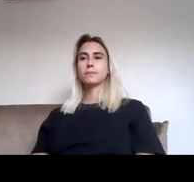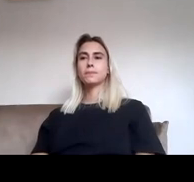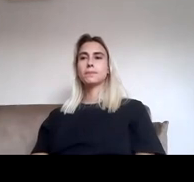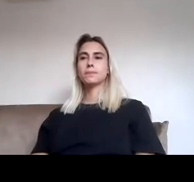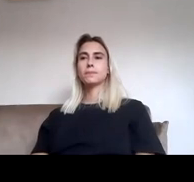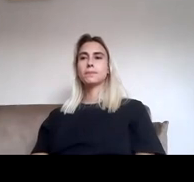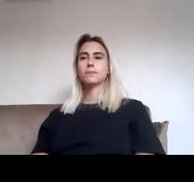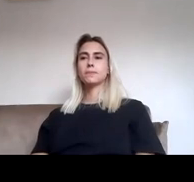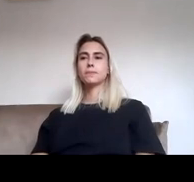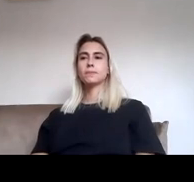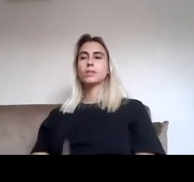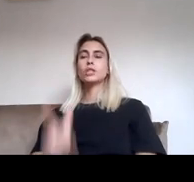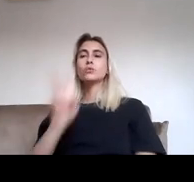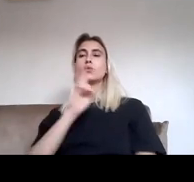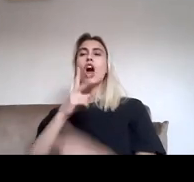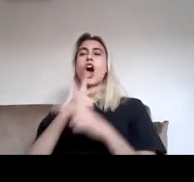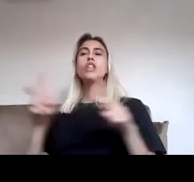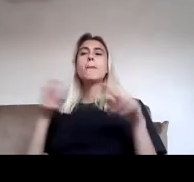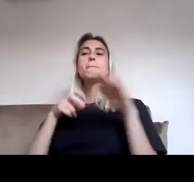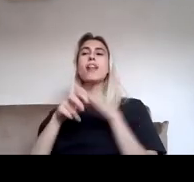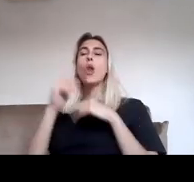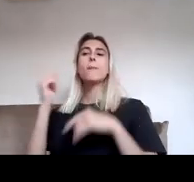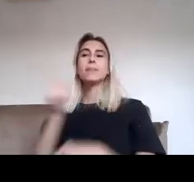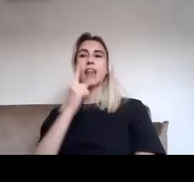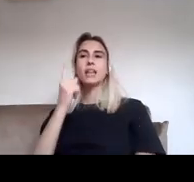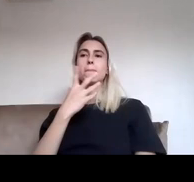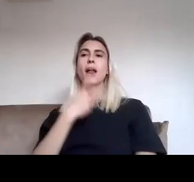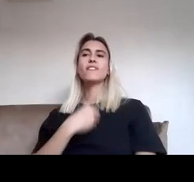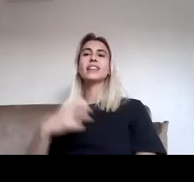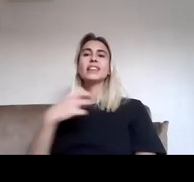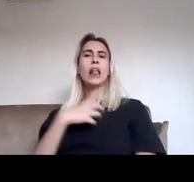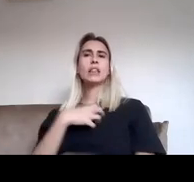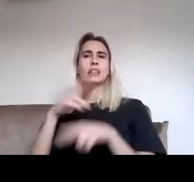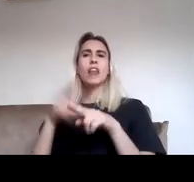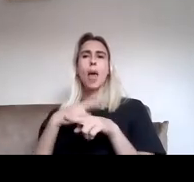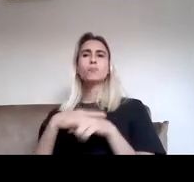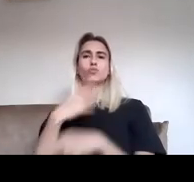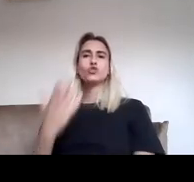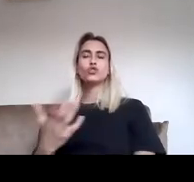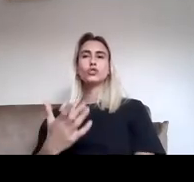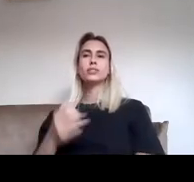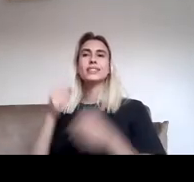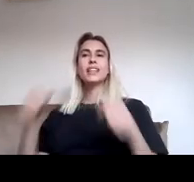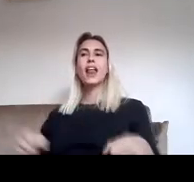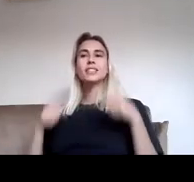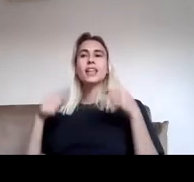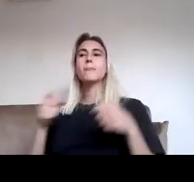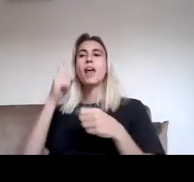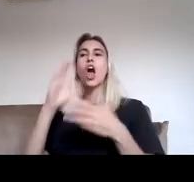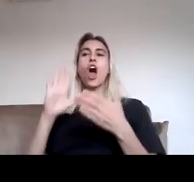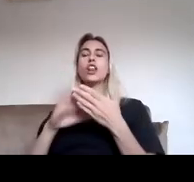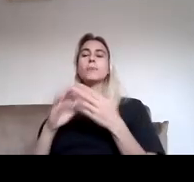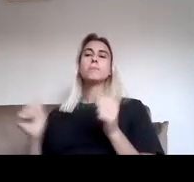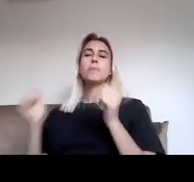son açılan metrolardan bir tanesinde maalesef de kendileri de denemiş. Tekerlekli sandalyeli bir arkadaşlarıyla